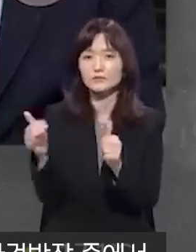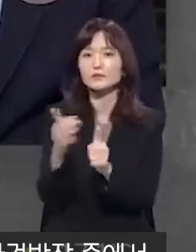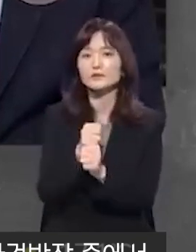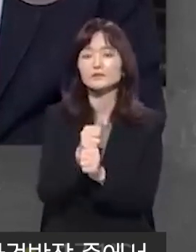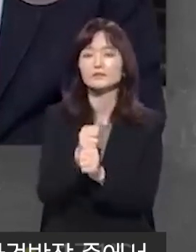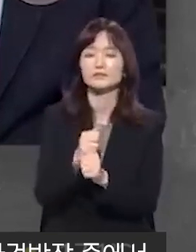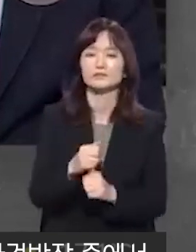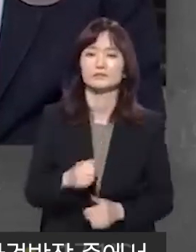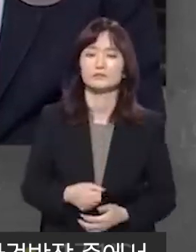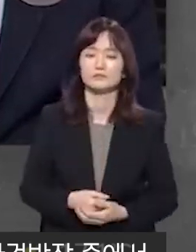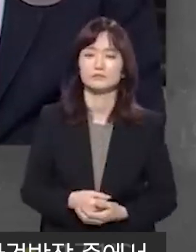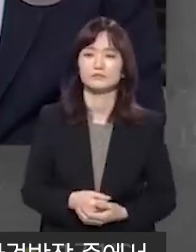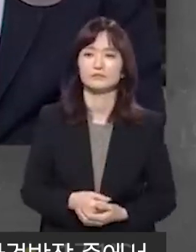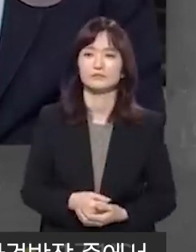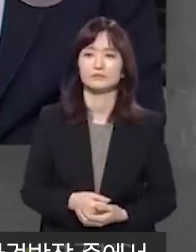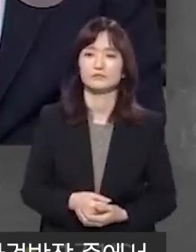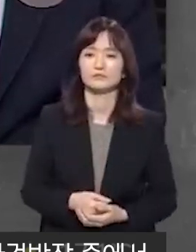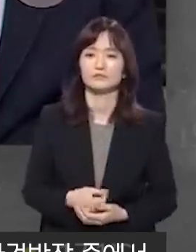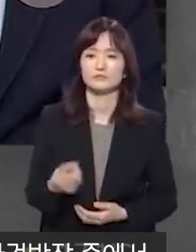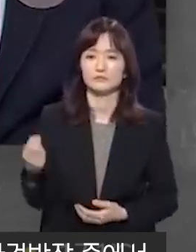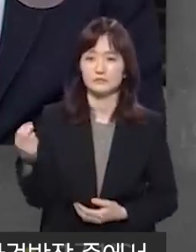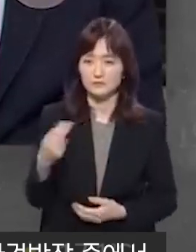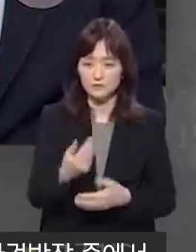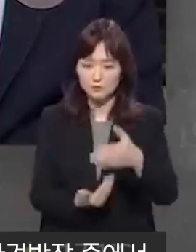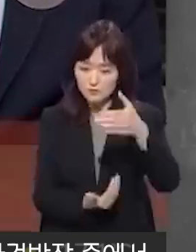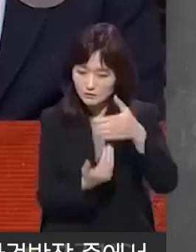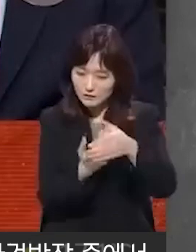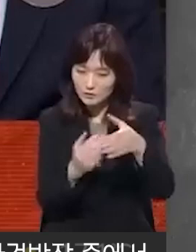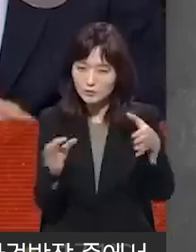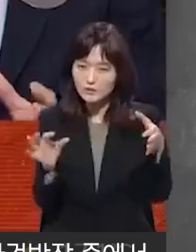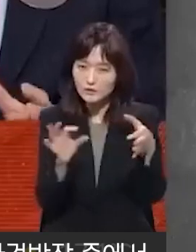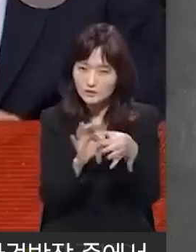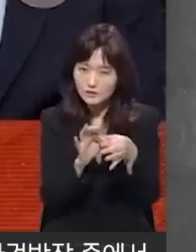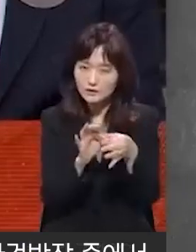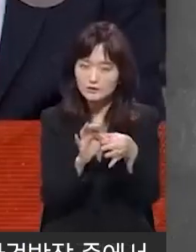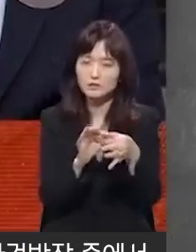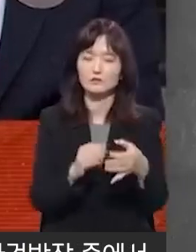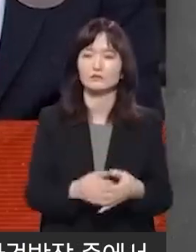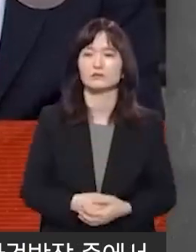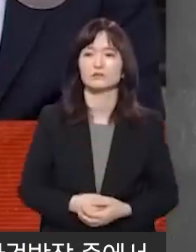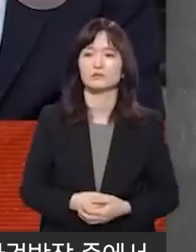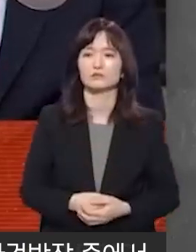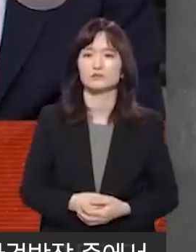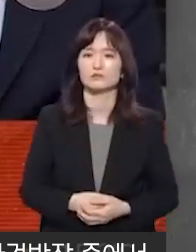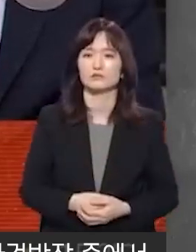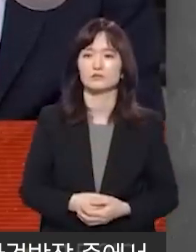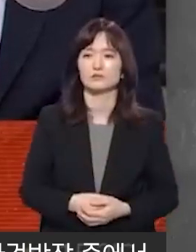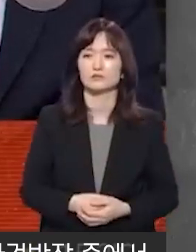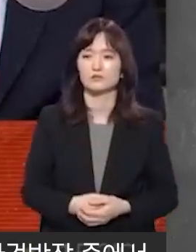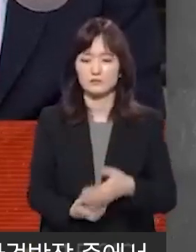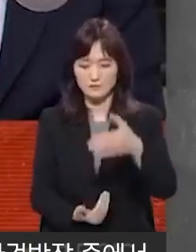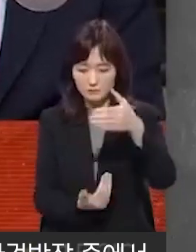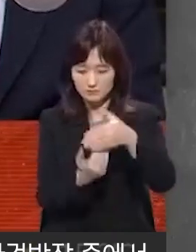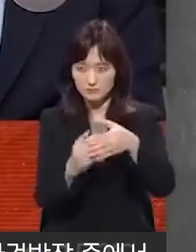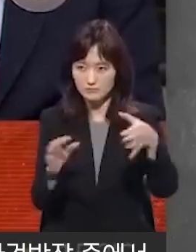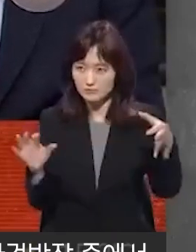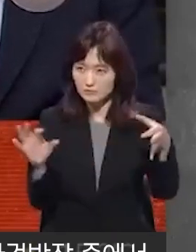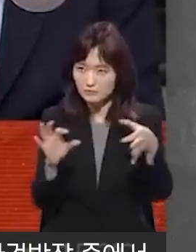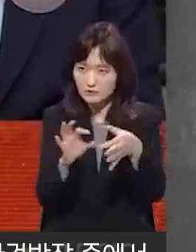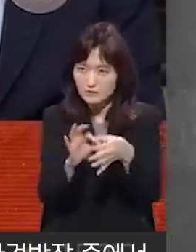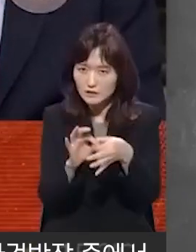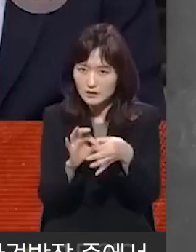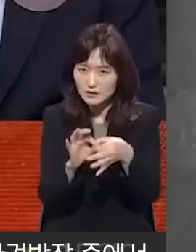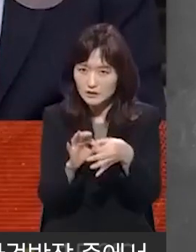않았습니까? 그러고 난 뒤에 이제 또다시 이 사건하고 연계가 되니까 아, 정말 이 그 사건에 있어서의 연계성이 정말 아주 정말